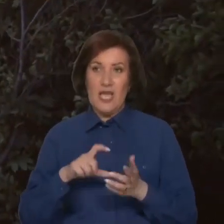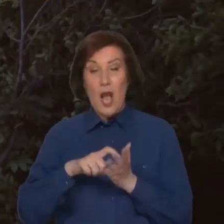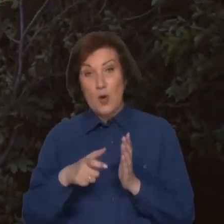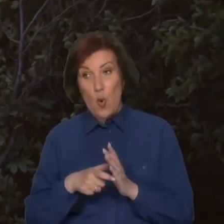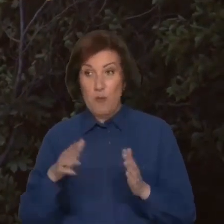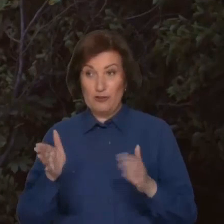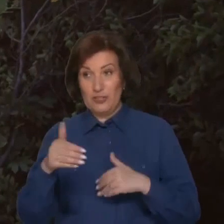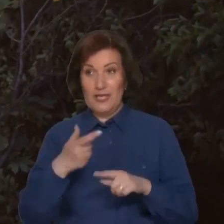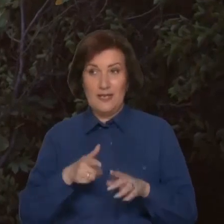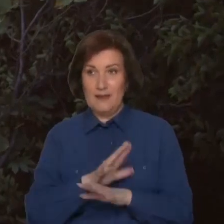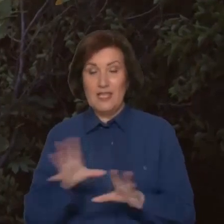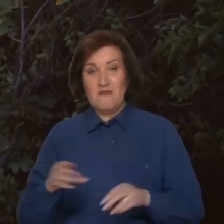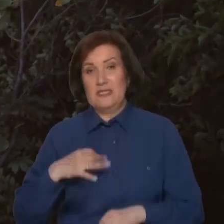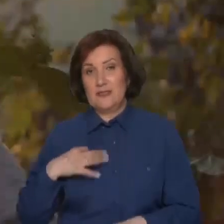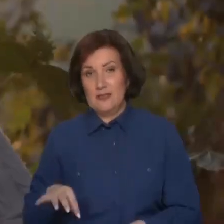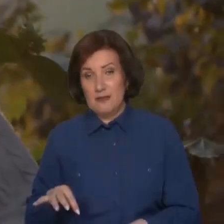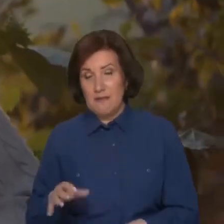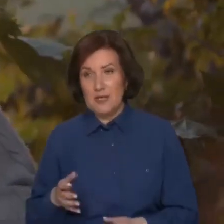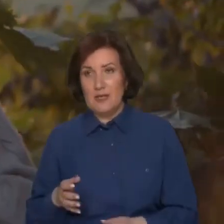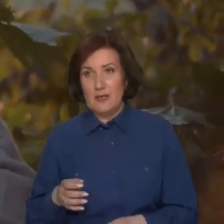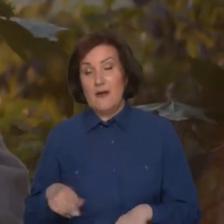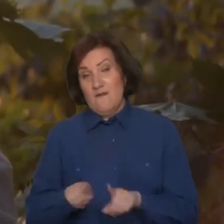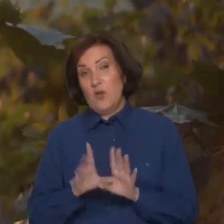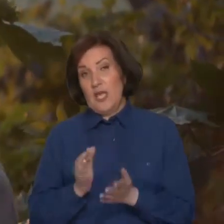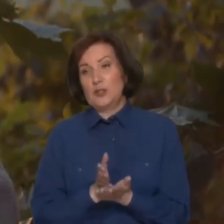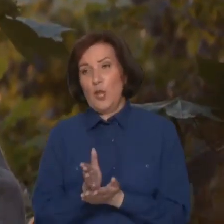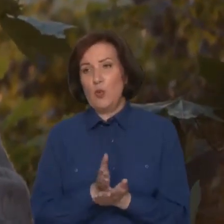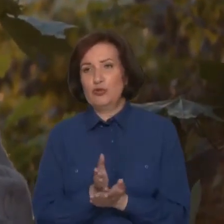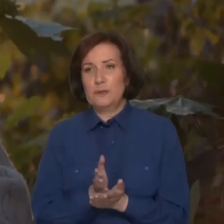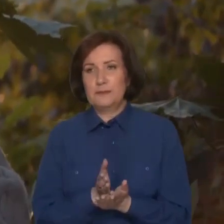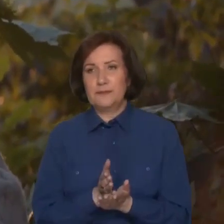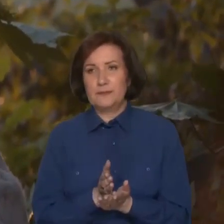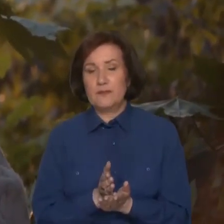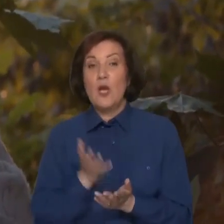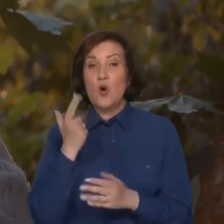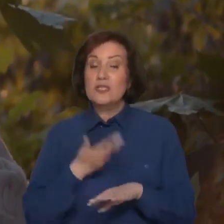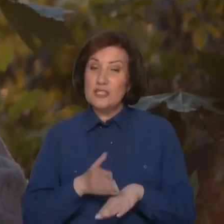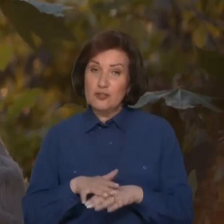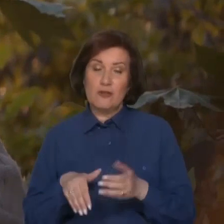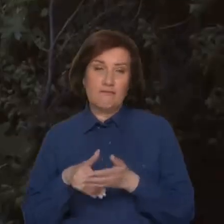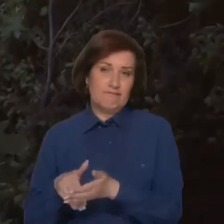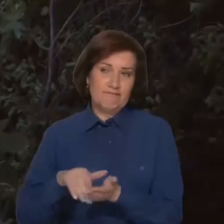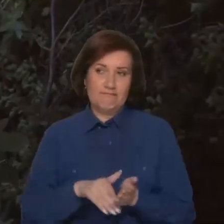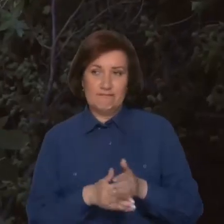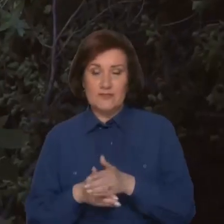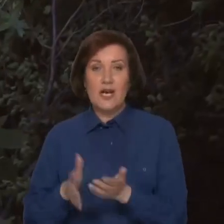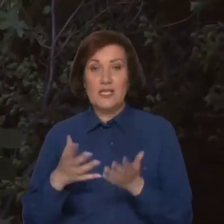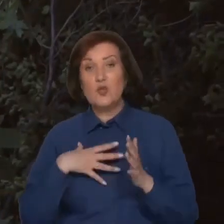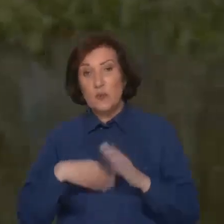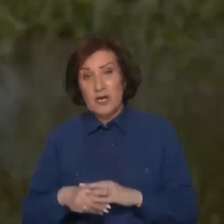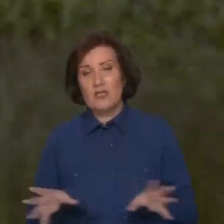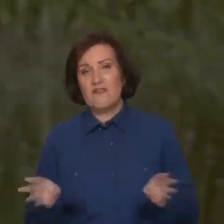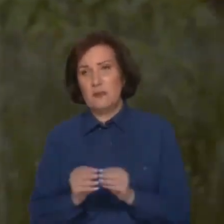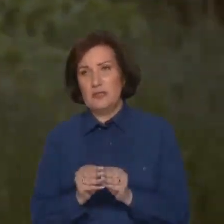ні, вместе з сином. Ну так от ми і служимо. Коли тяжело, допомагаємо друг другу, а якщо вмирати, то